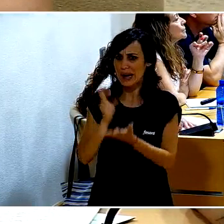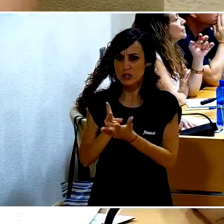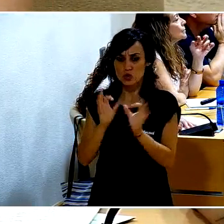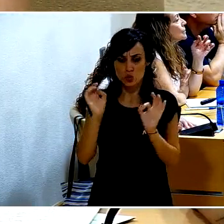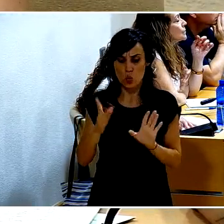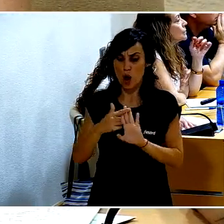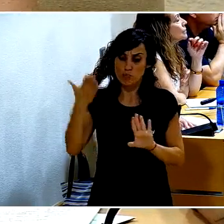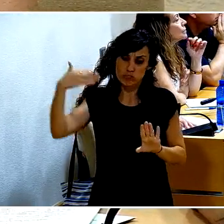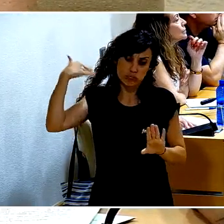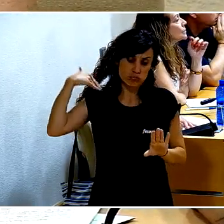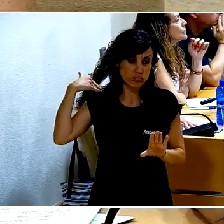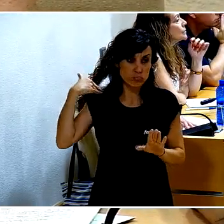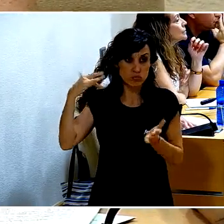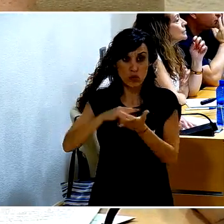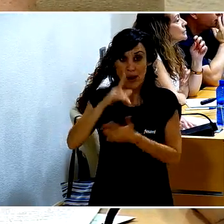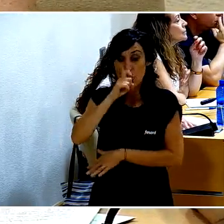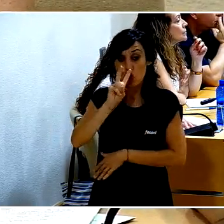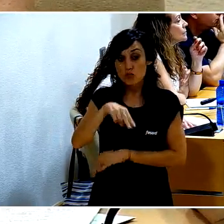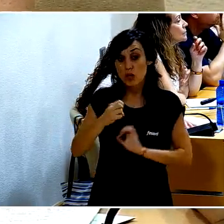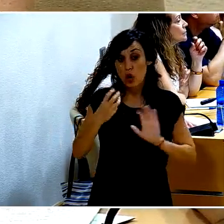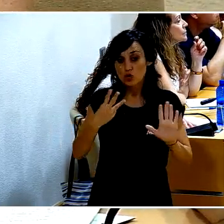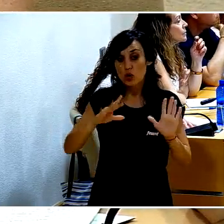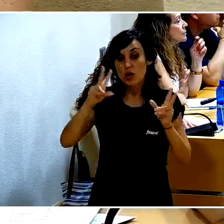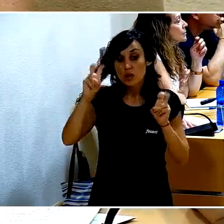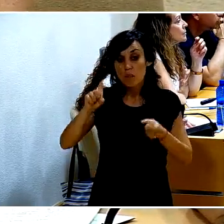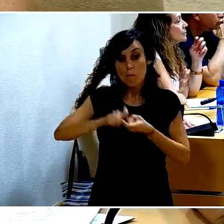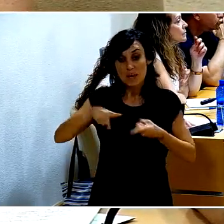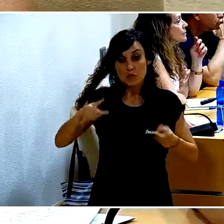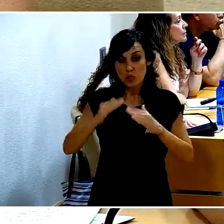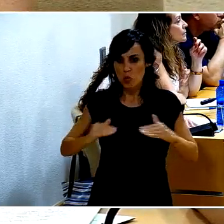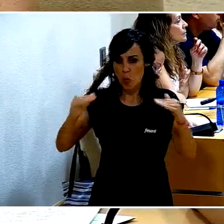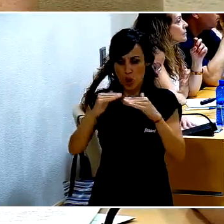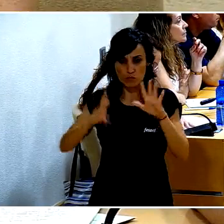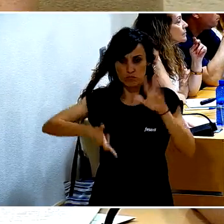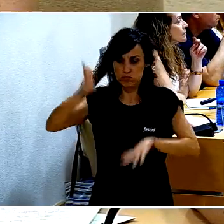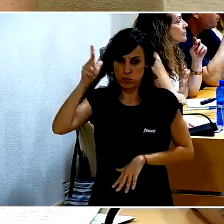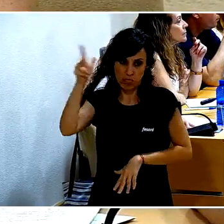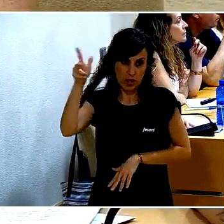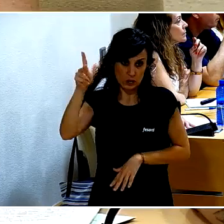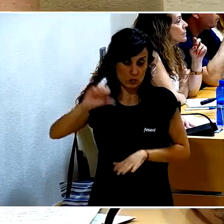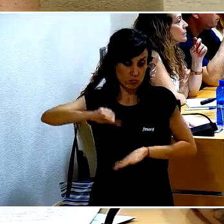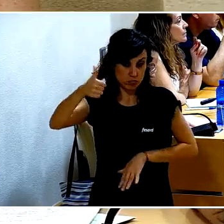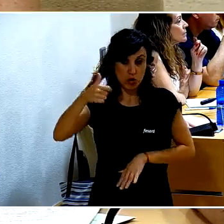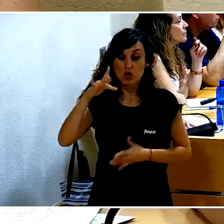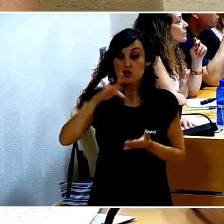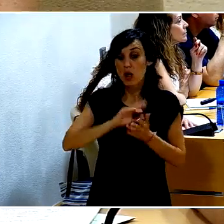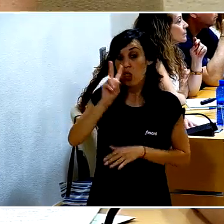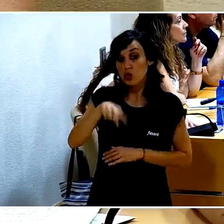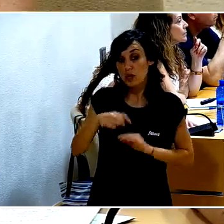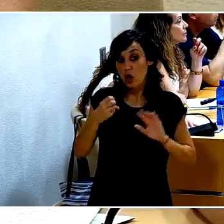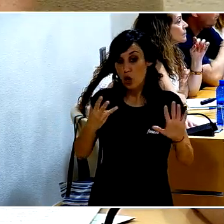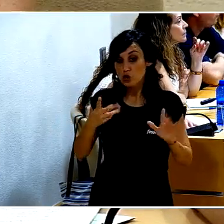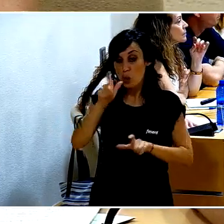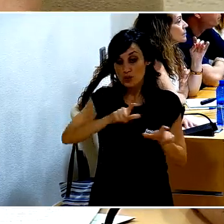passat van ser el 2008 l'aprovació del matrimoni igualitari, o al 2008, quan van propiciar que les